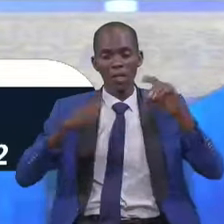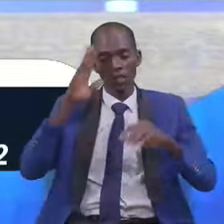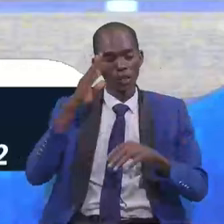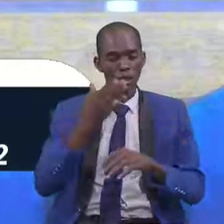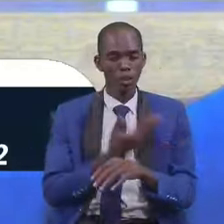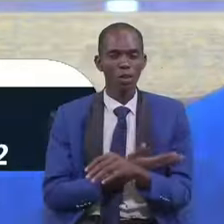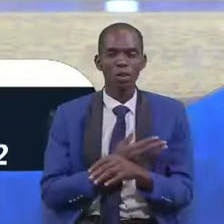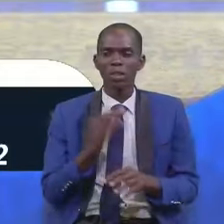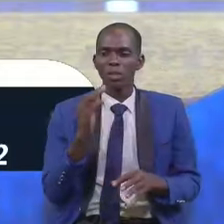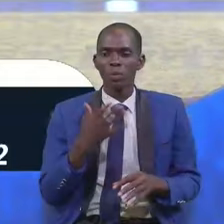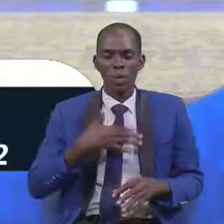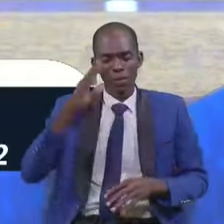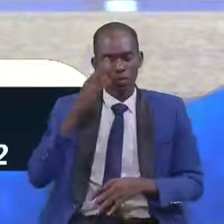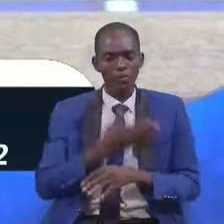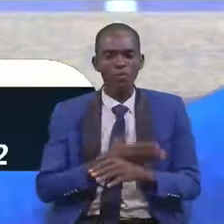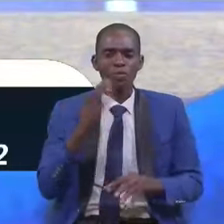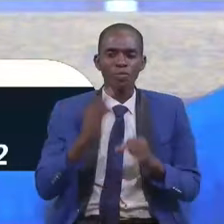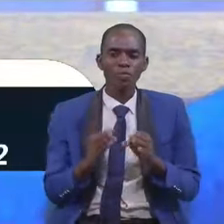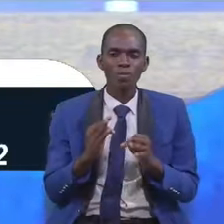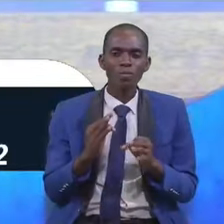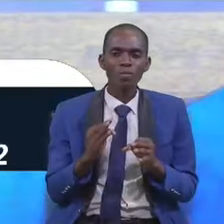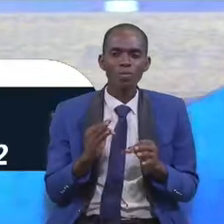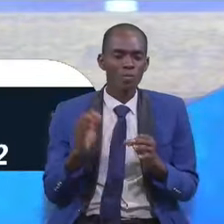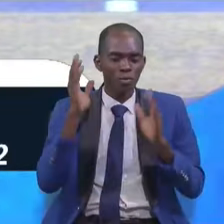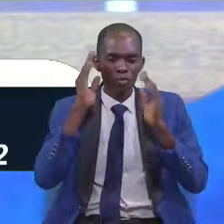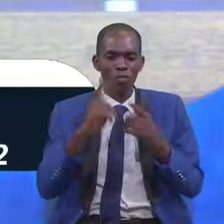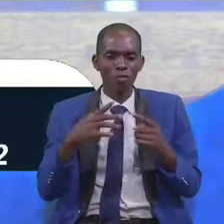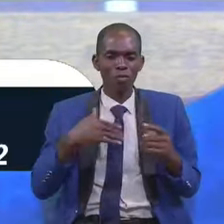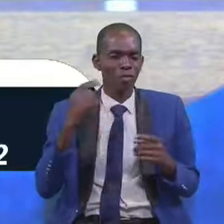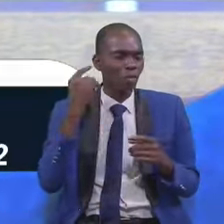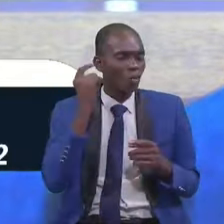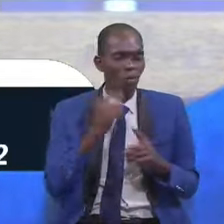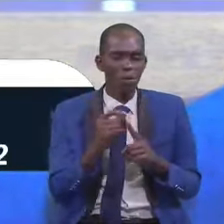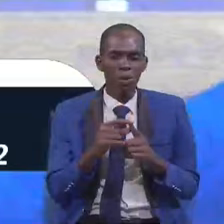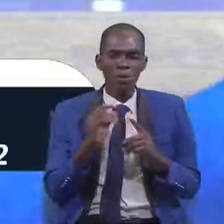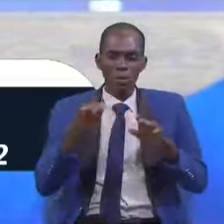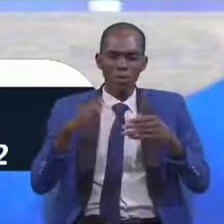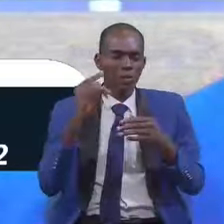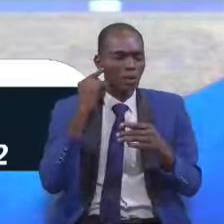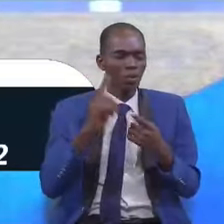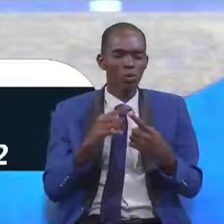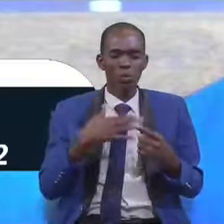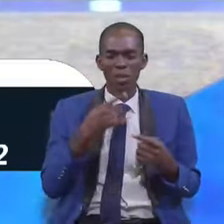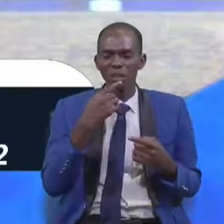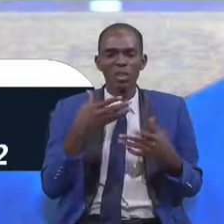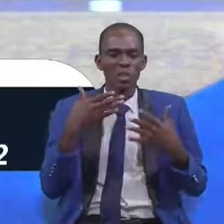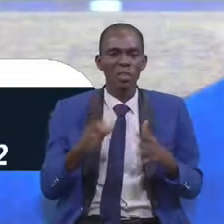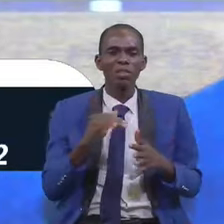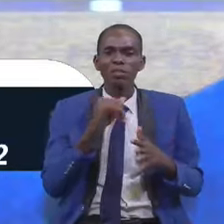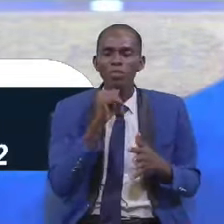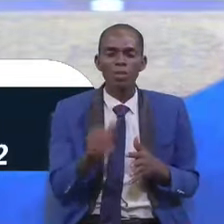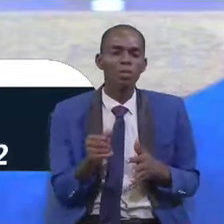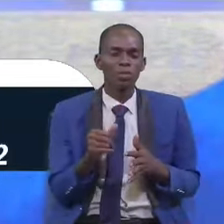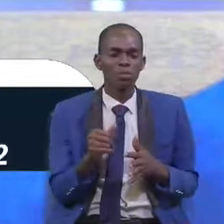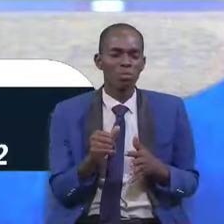mes paroles. Prête l'oreille à mes discours. Qu'il ne s'éloigne pas de tes yeux. Les promesses